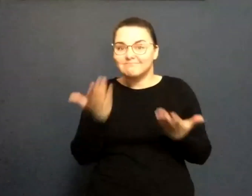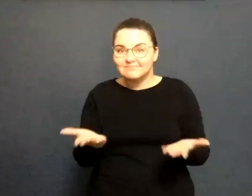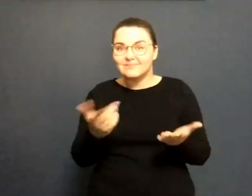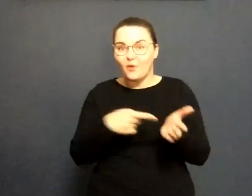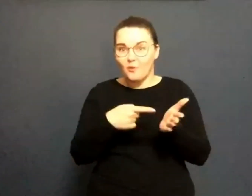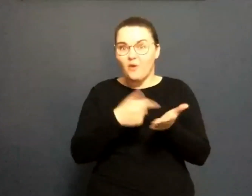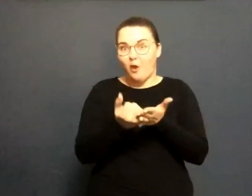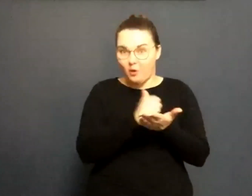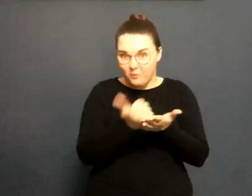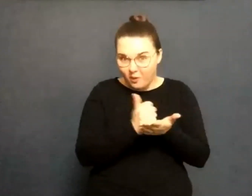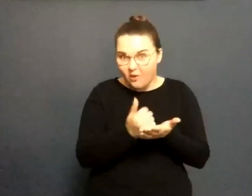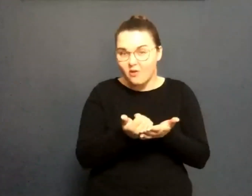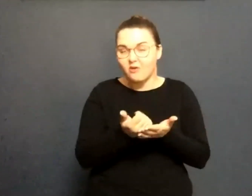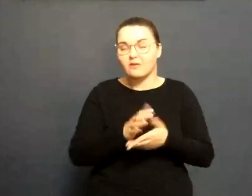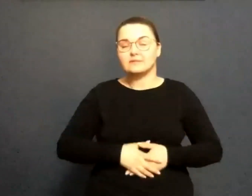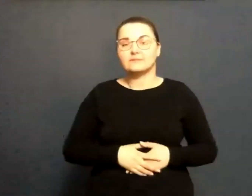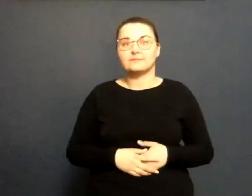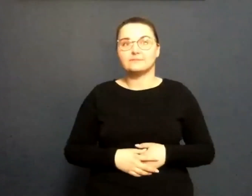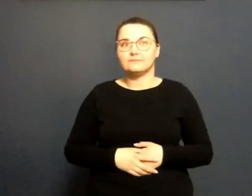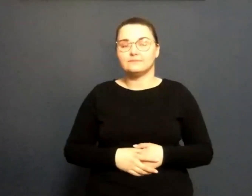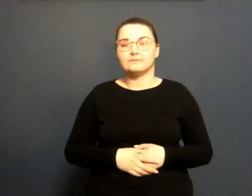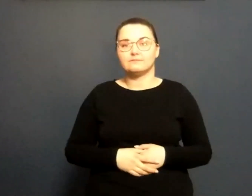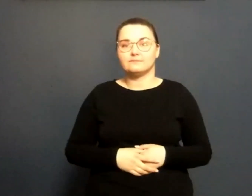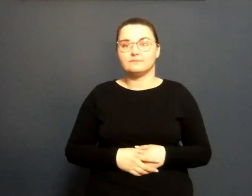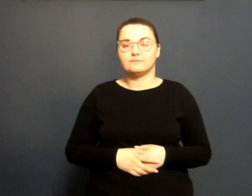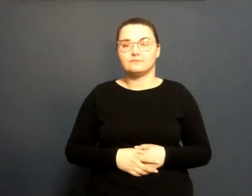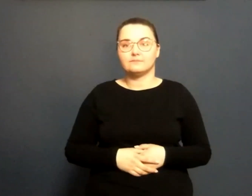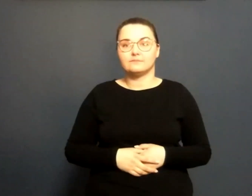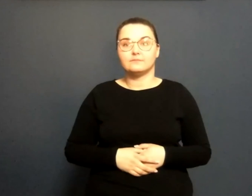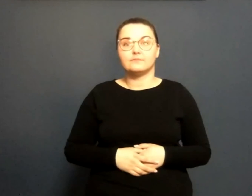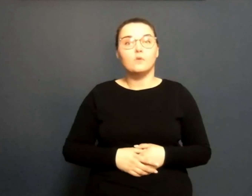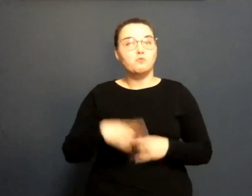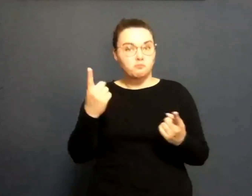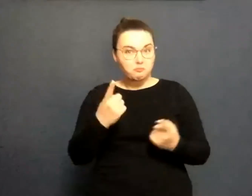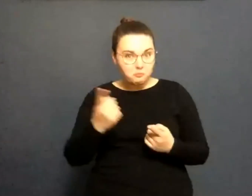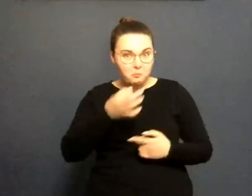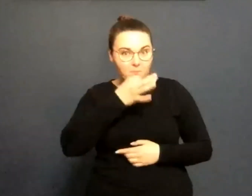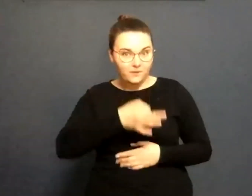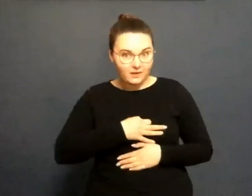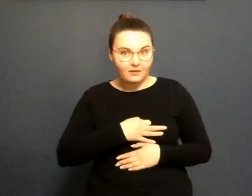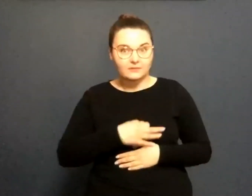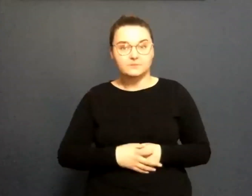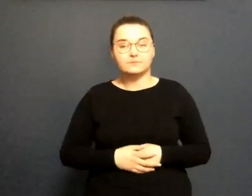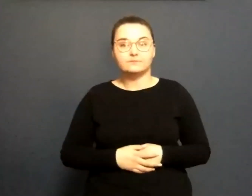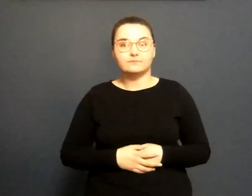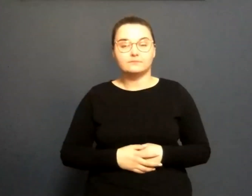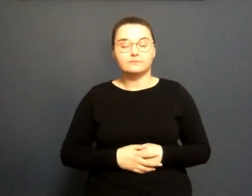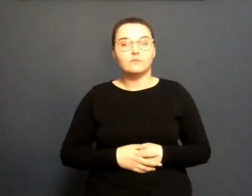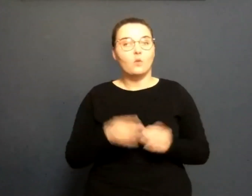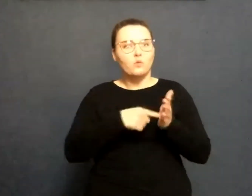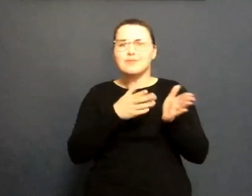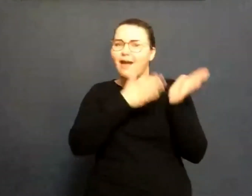nawet bardziej, dotyczącej osób homoseksualnych. A to super pytanie, bo to jest w ogóle kolejny taki temat.